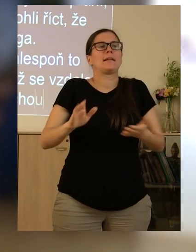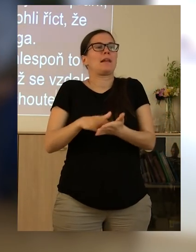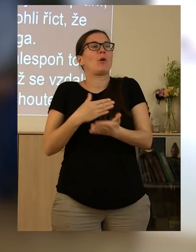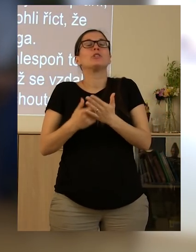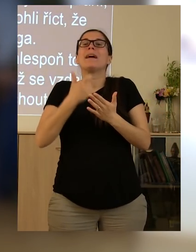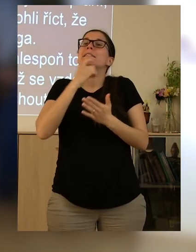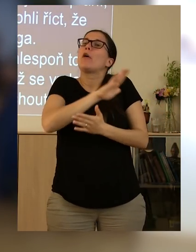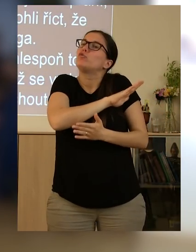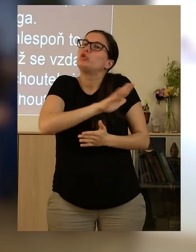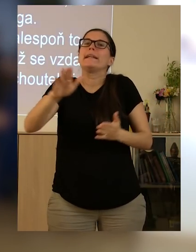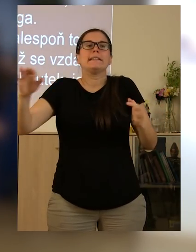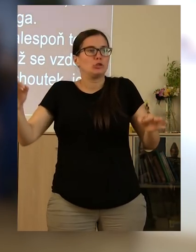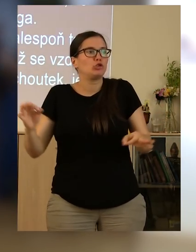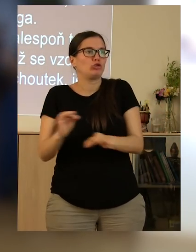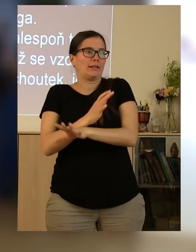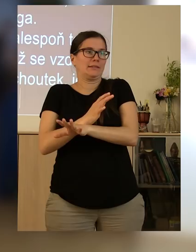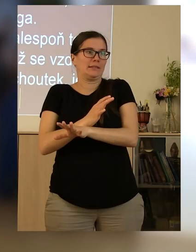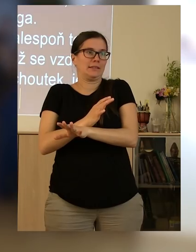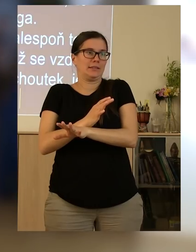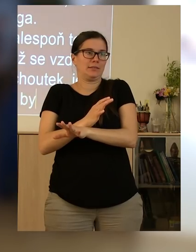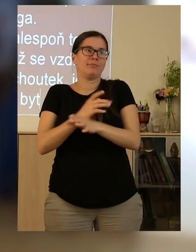všechny bytosti byly šťastné.